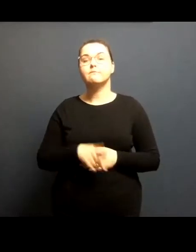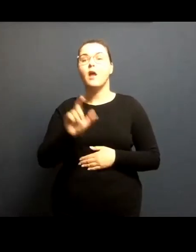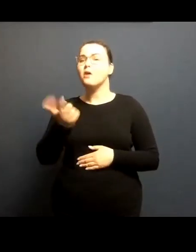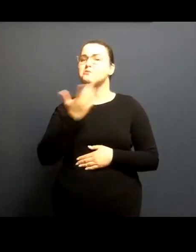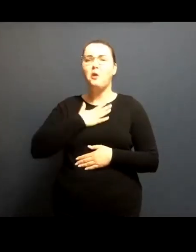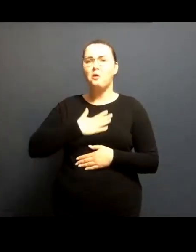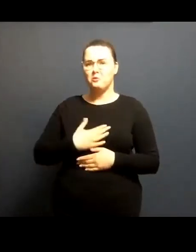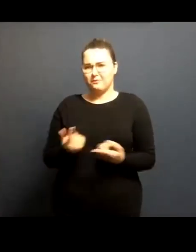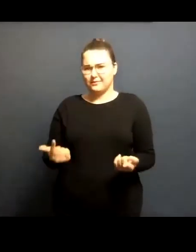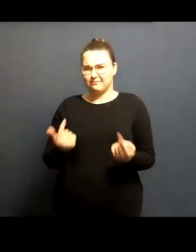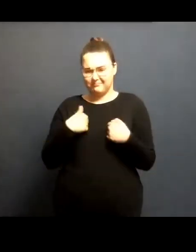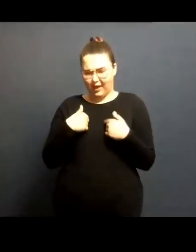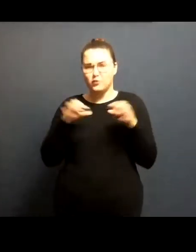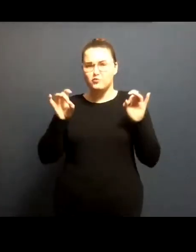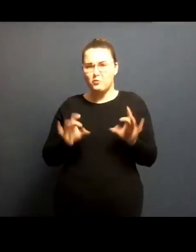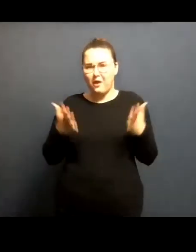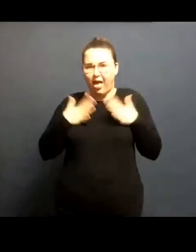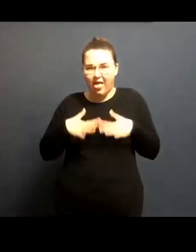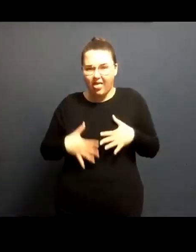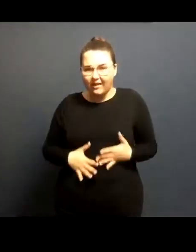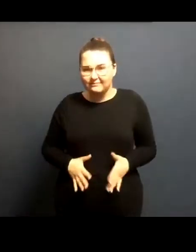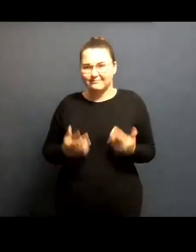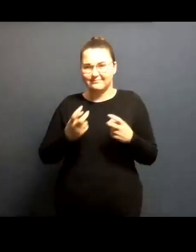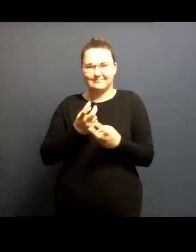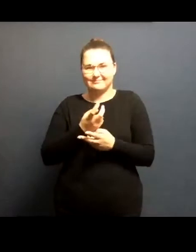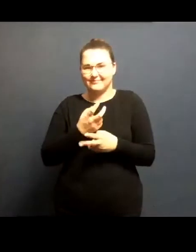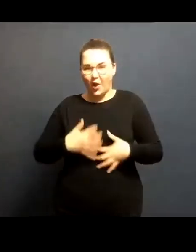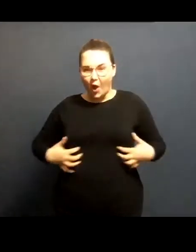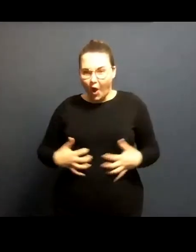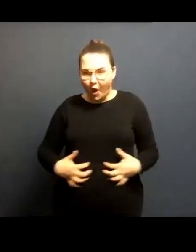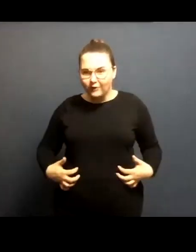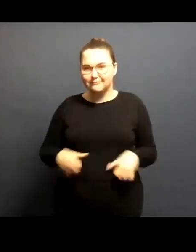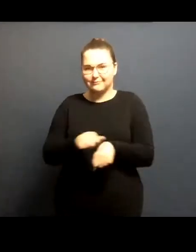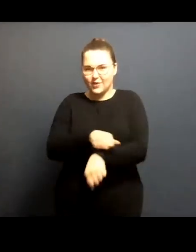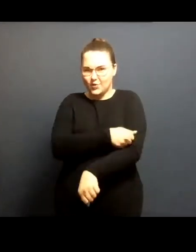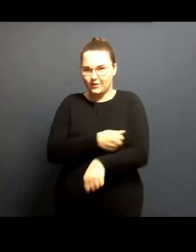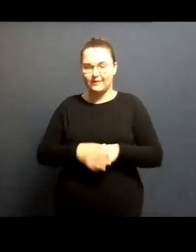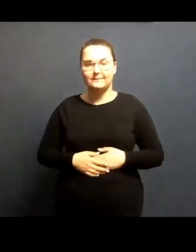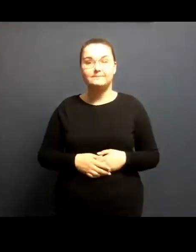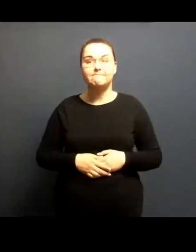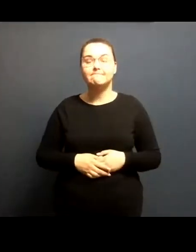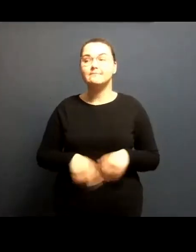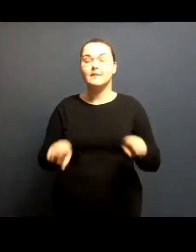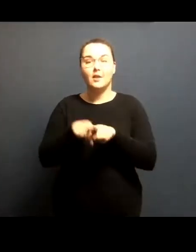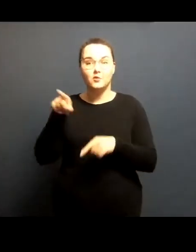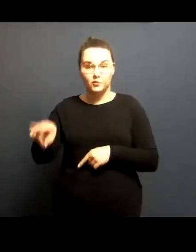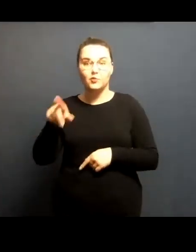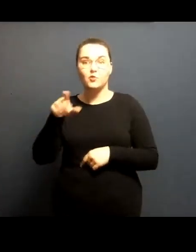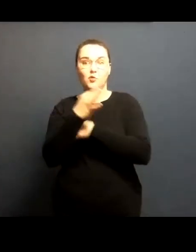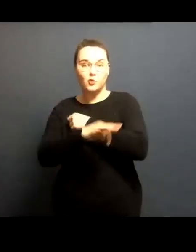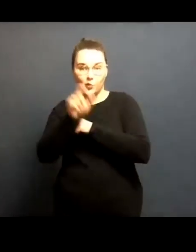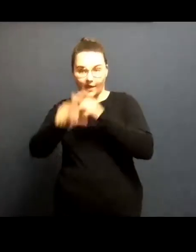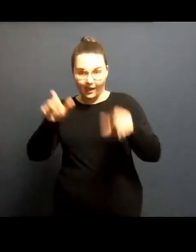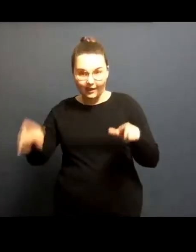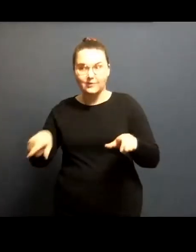suche kości, skóra i to, z czego doznali studenci, którzy byli pouczani w czasie rozmów